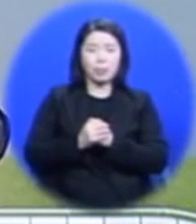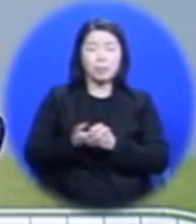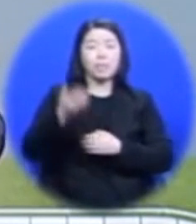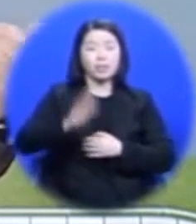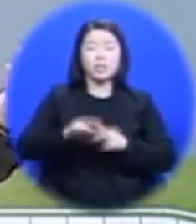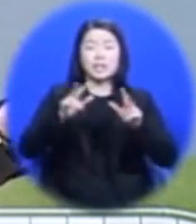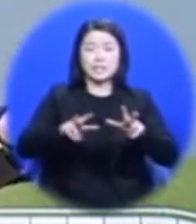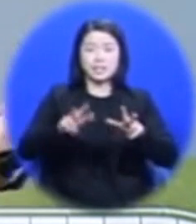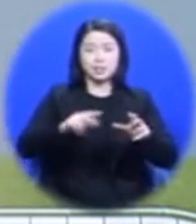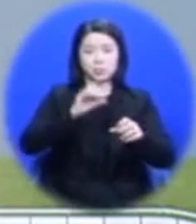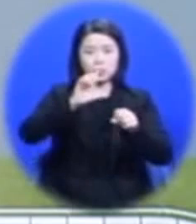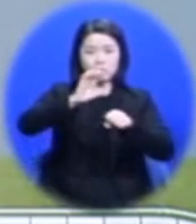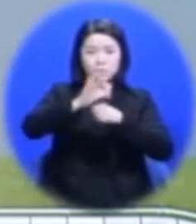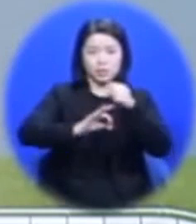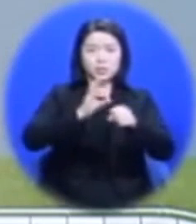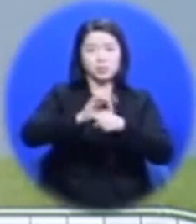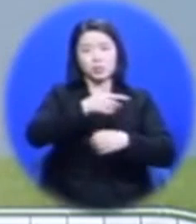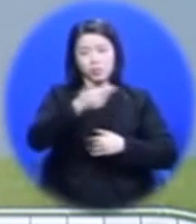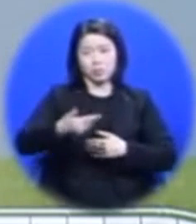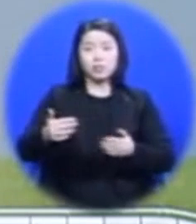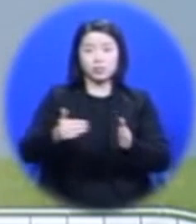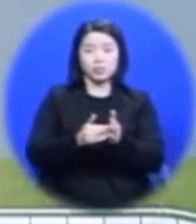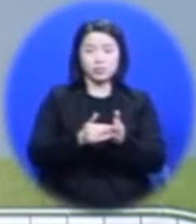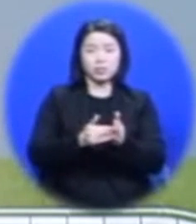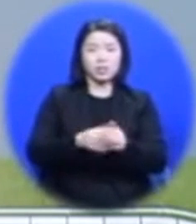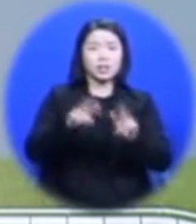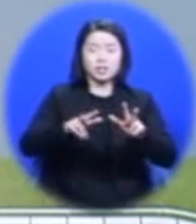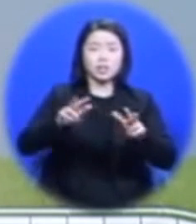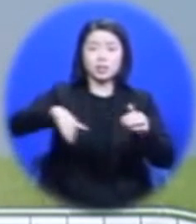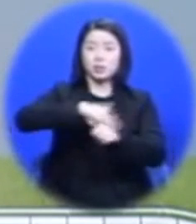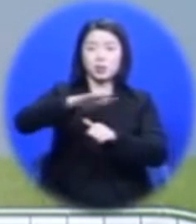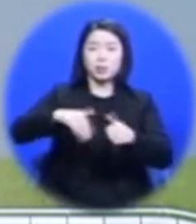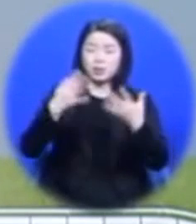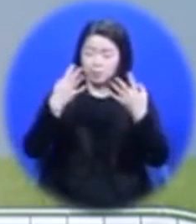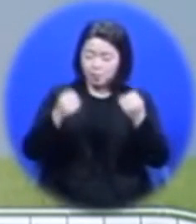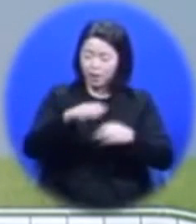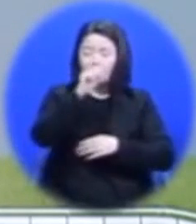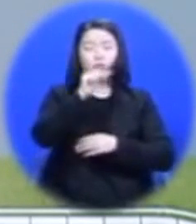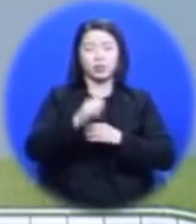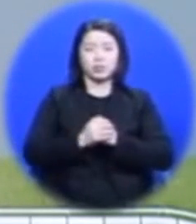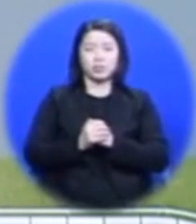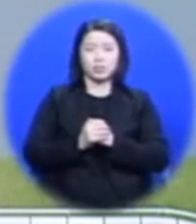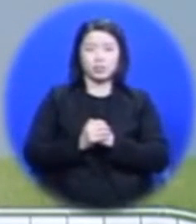근데 지금 이제 10년이 지났습니다. 지금 형편이 많이 좋아졌어요.